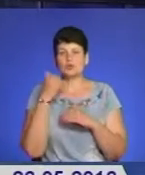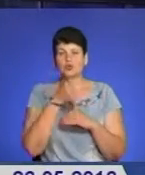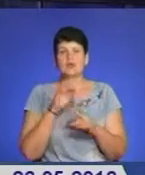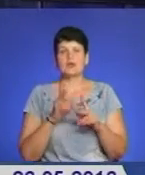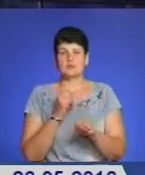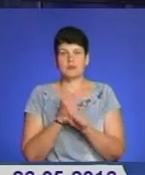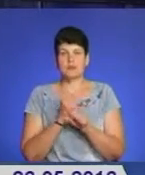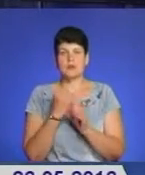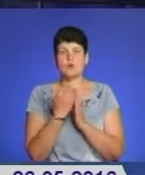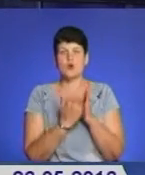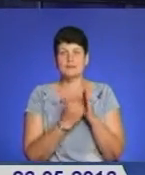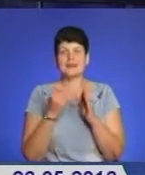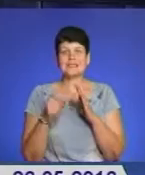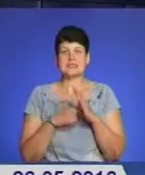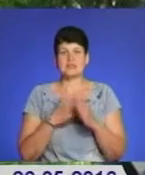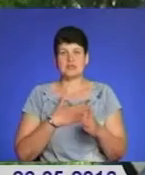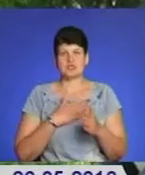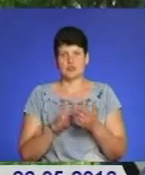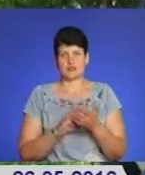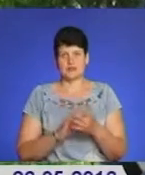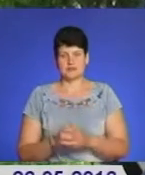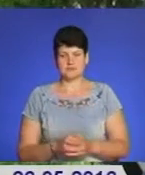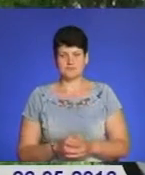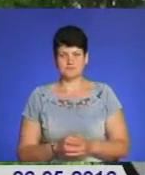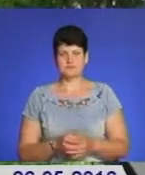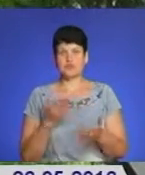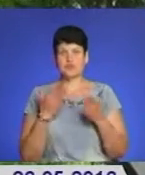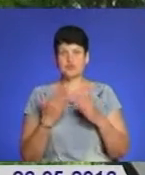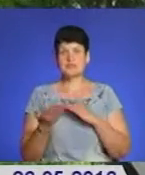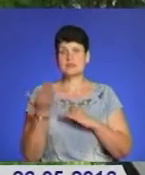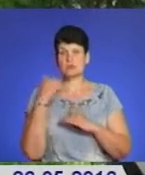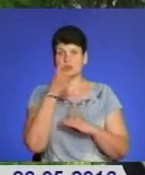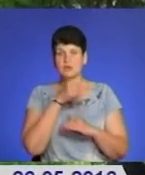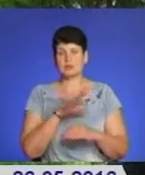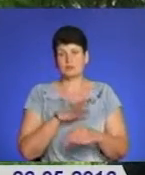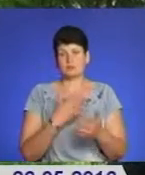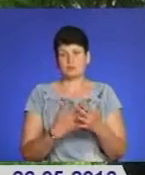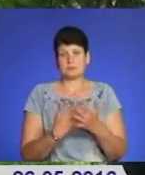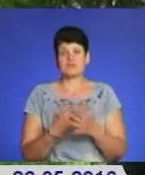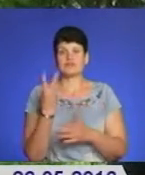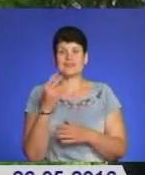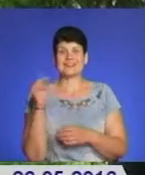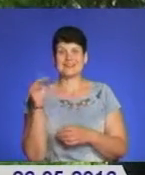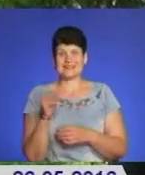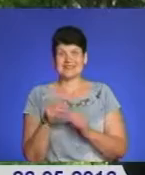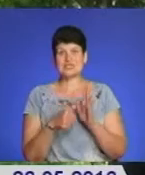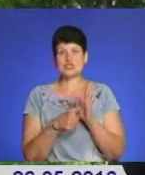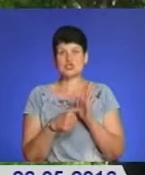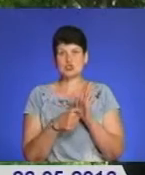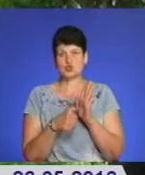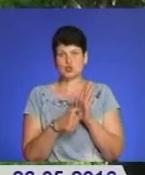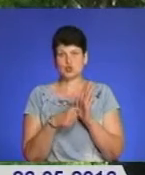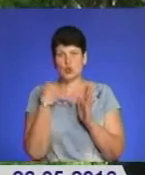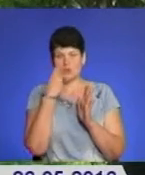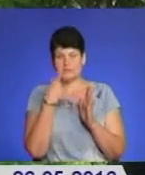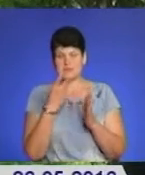програма, дізнавалися наші журналісти. Якщо за минулий рік десь було приблизно 2600